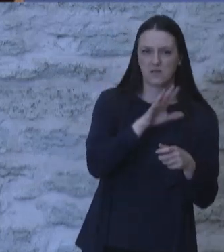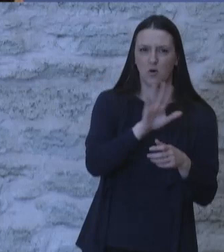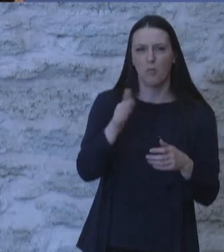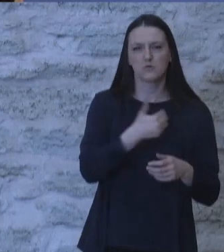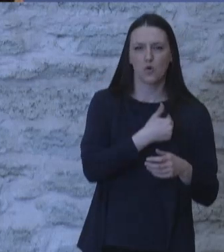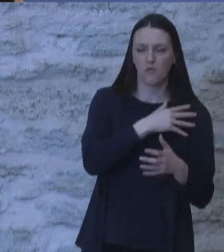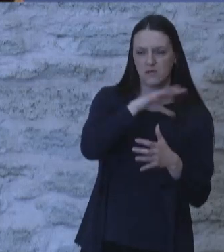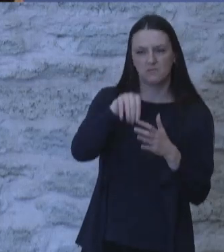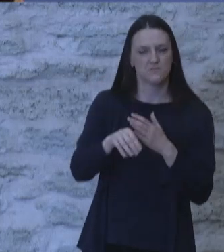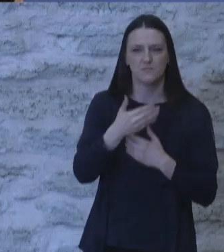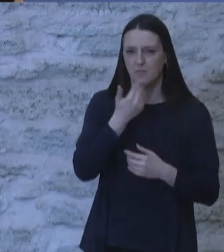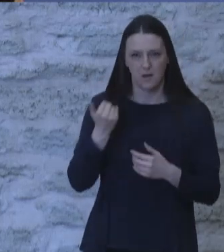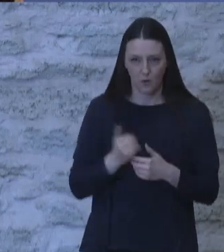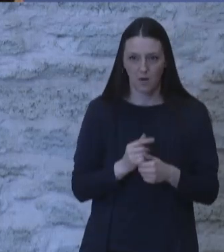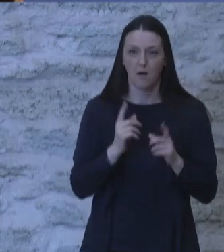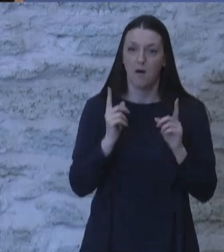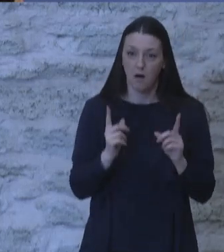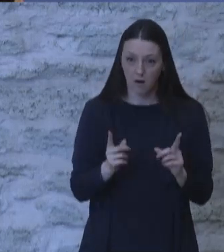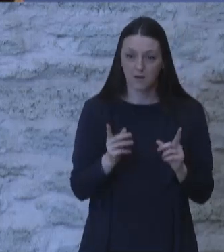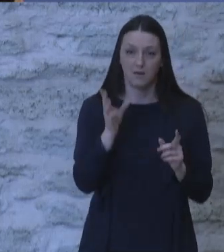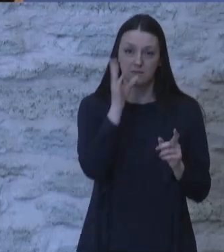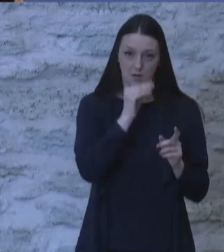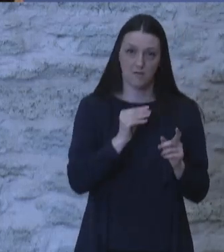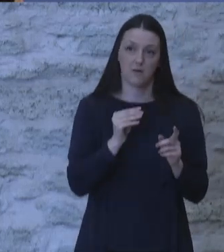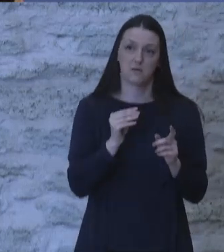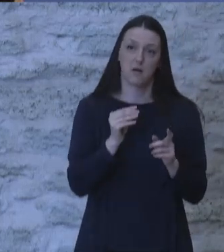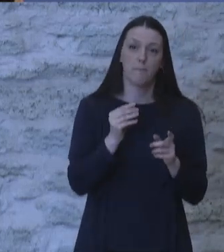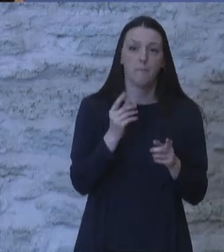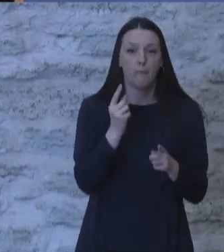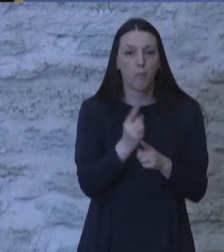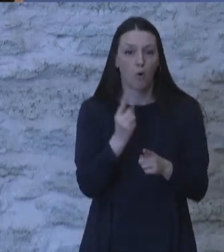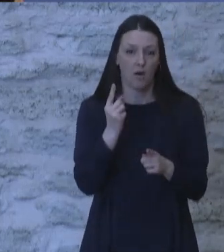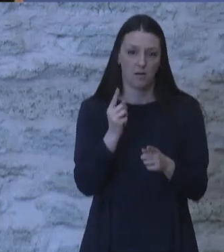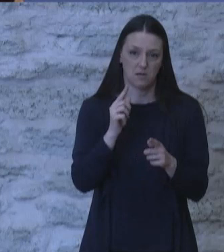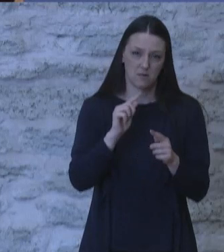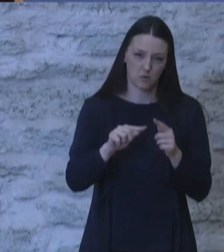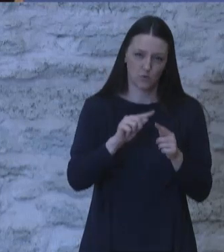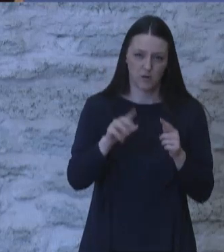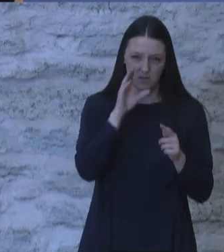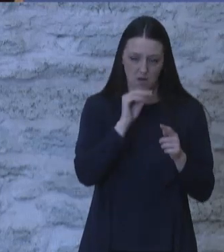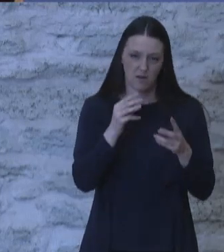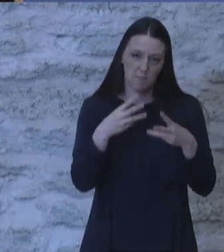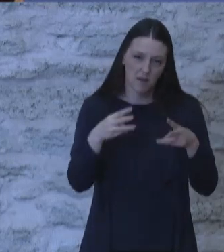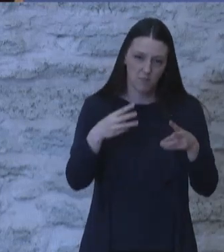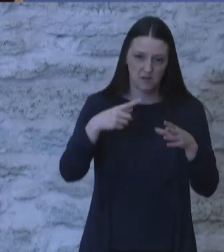kaubandus kasutada juba, juba siis nendes meetmete paketides olevad, olevaid meetmeid,